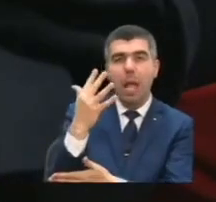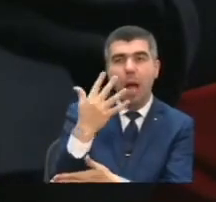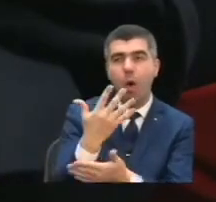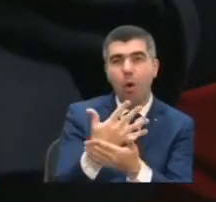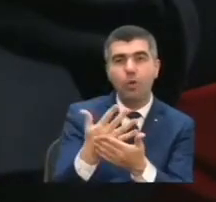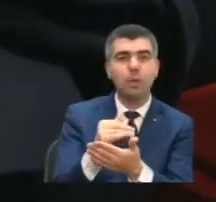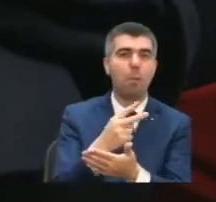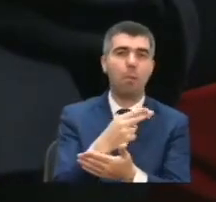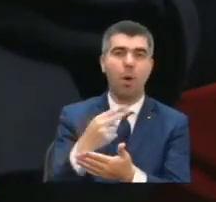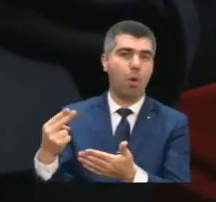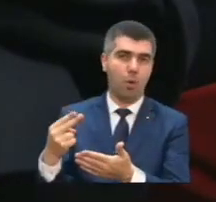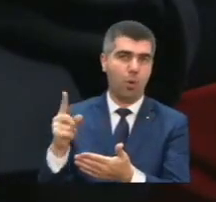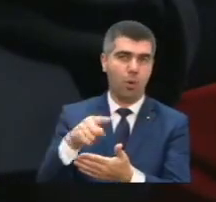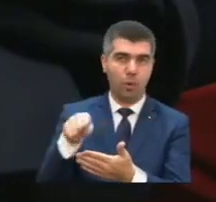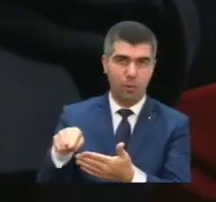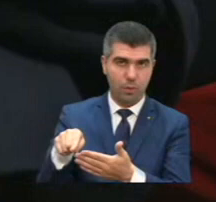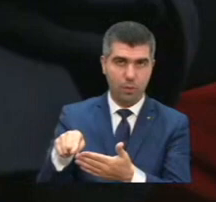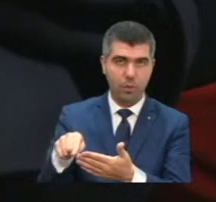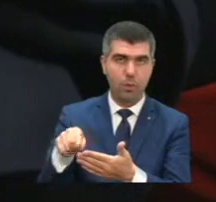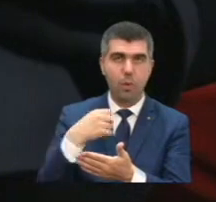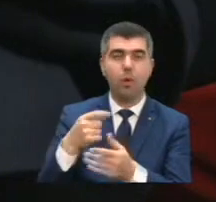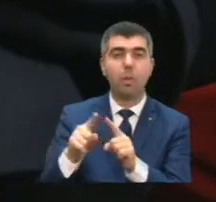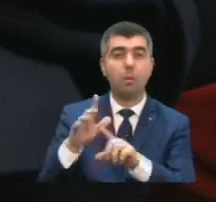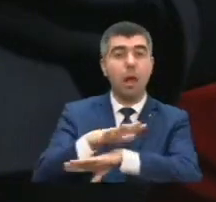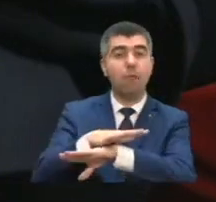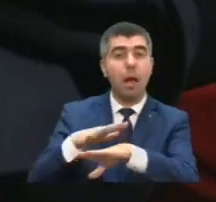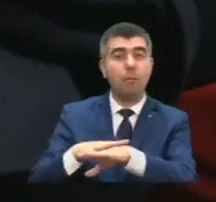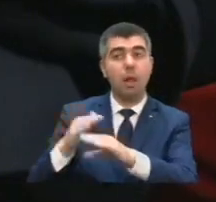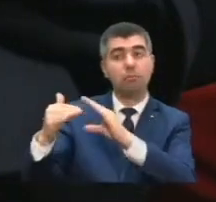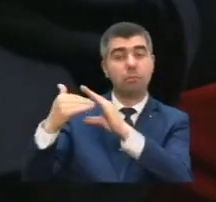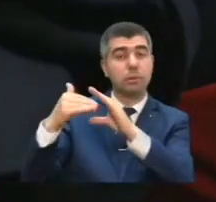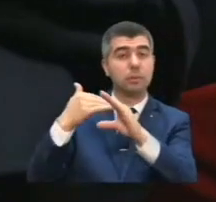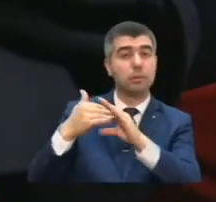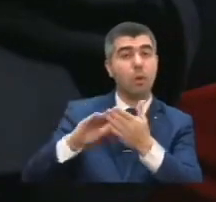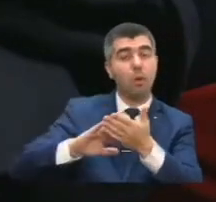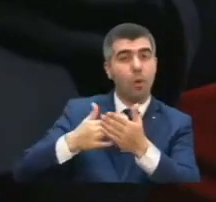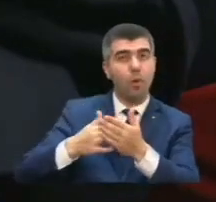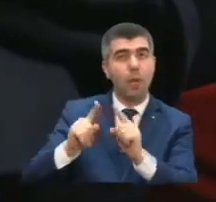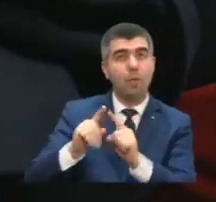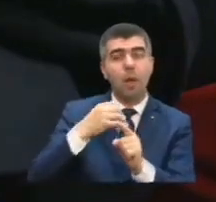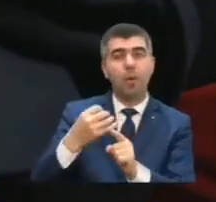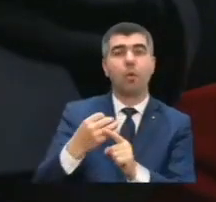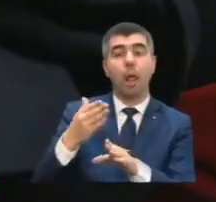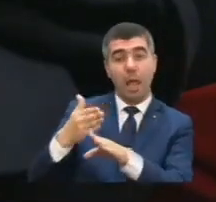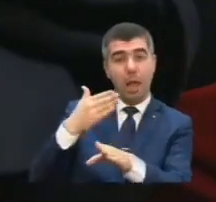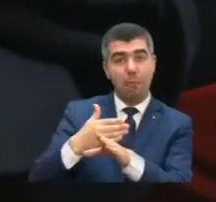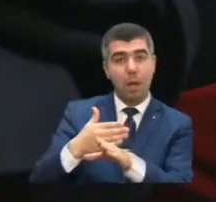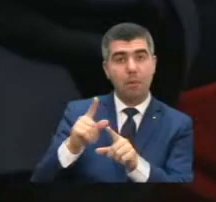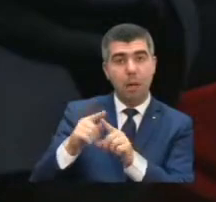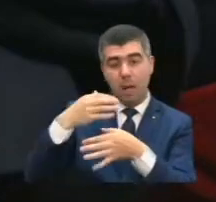احداث لجان عمليات اقليميه للمقالع الصناعيه من الاقليم المكلف بمراقبه المقالع، اخضاع جميع انواع المقالع لدراسه التاثير على